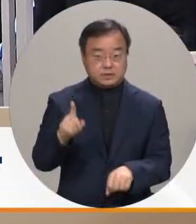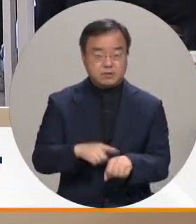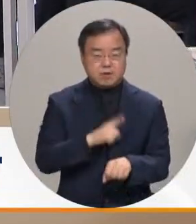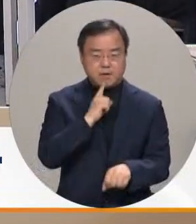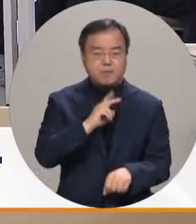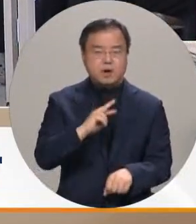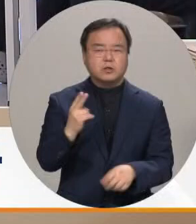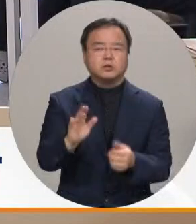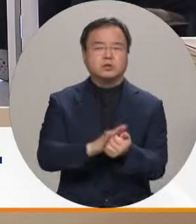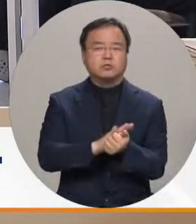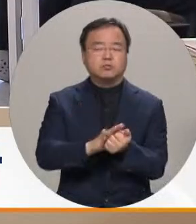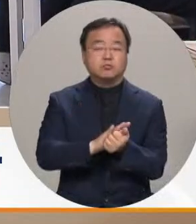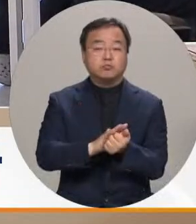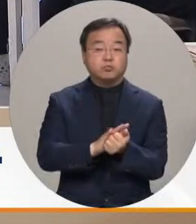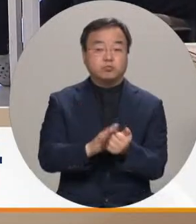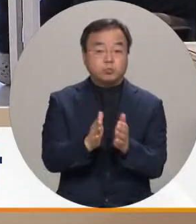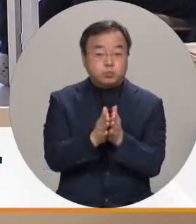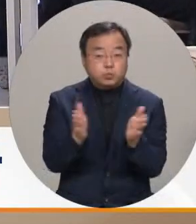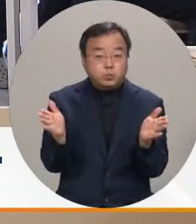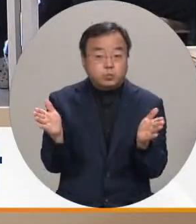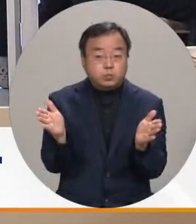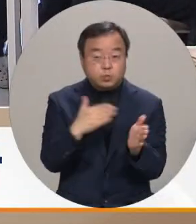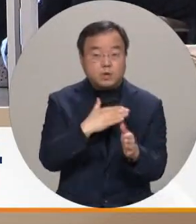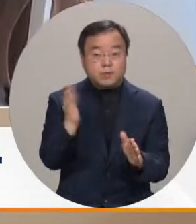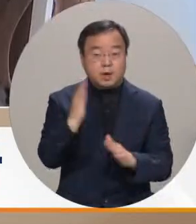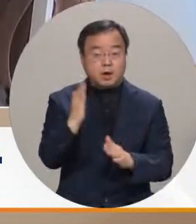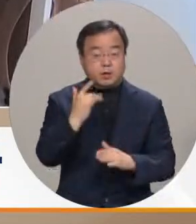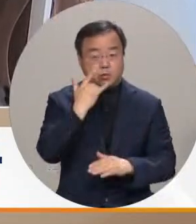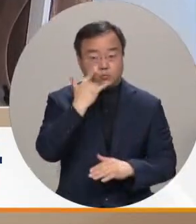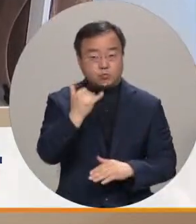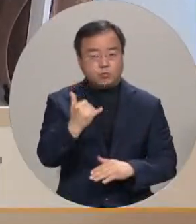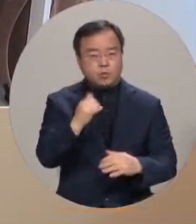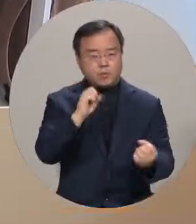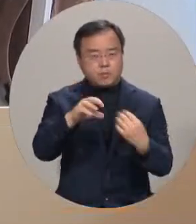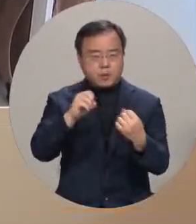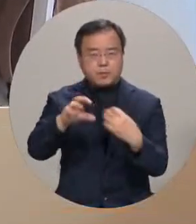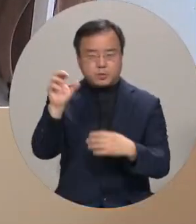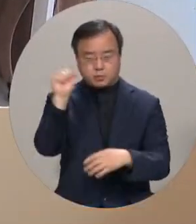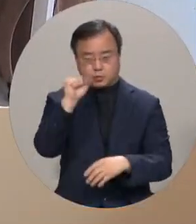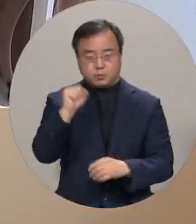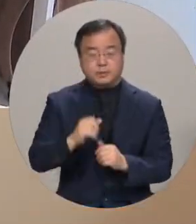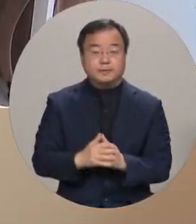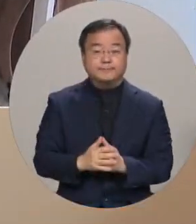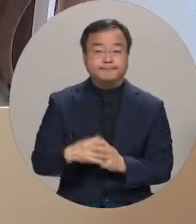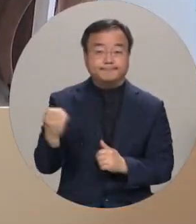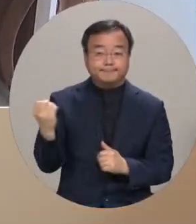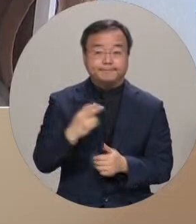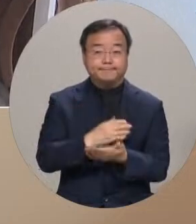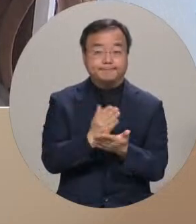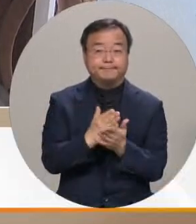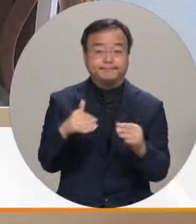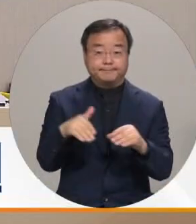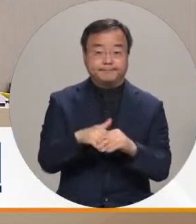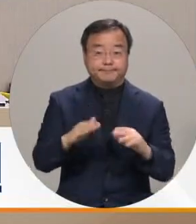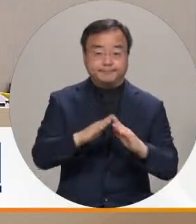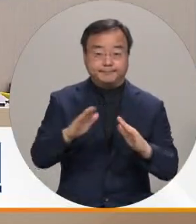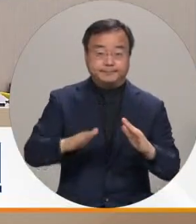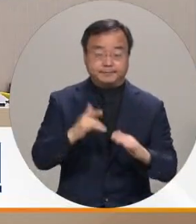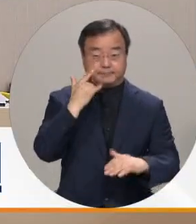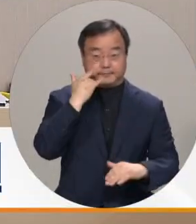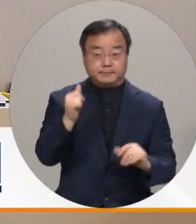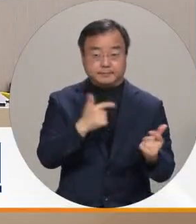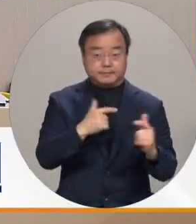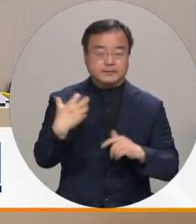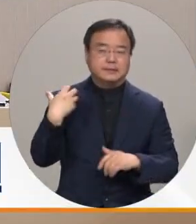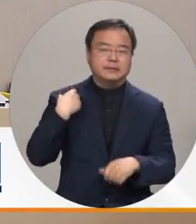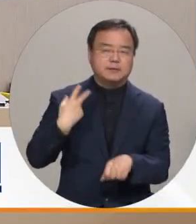학부모들의 반응도 무척 좋았다고 경북교육청은 전했는데요 어 도교육청은 또 다문화 학생의 학부모가 담임교사와 상담을